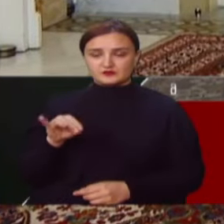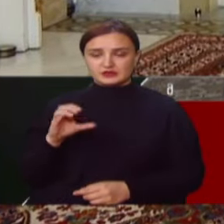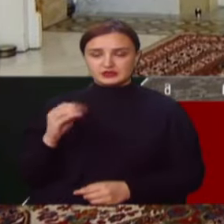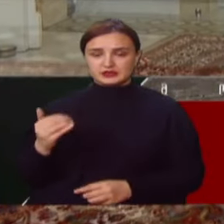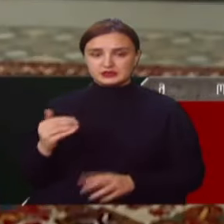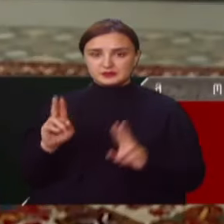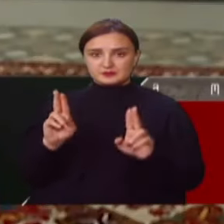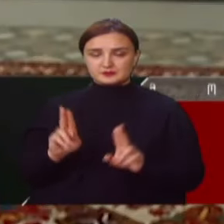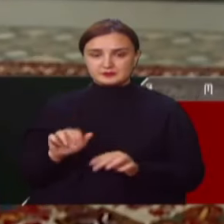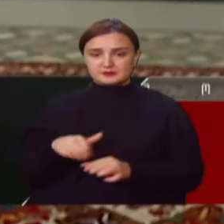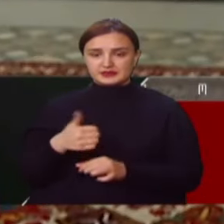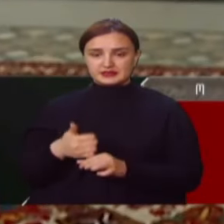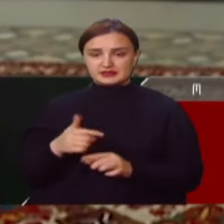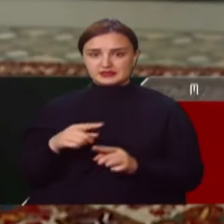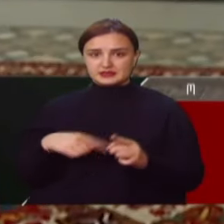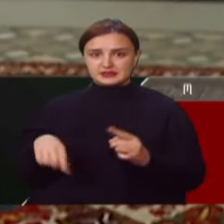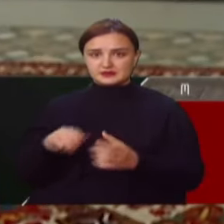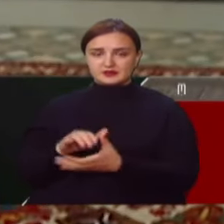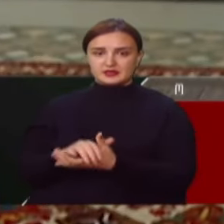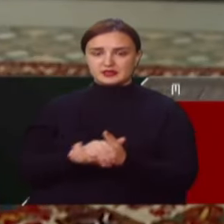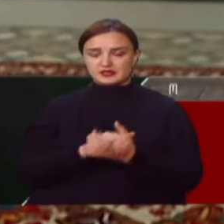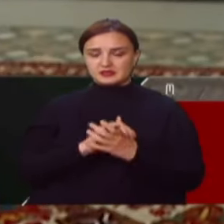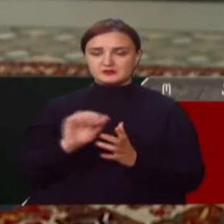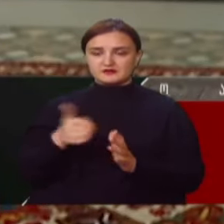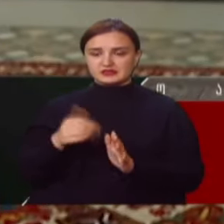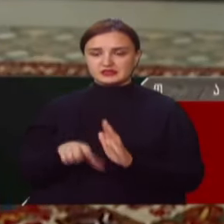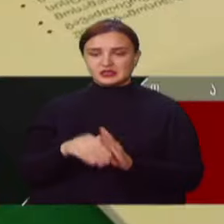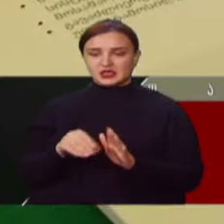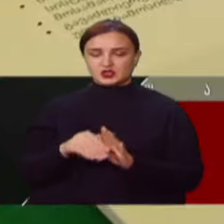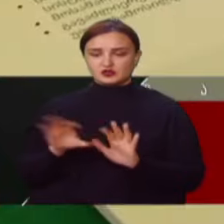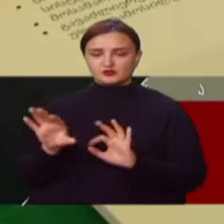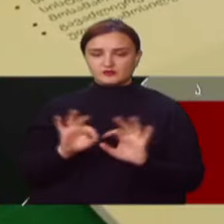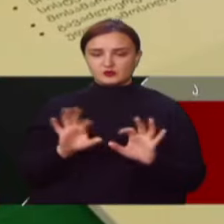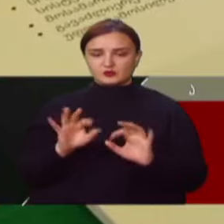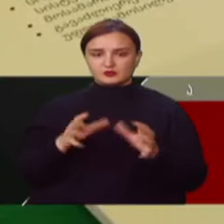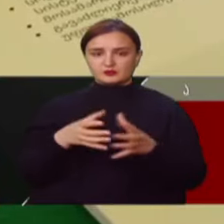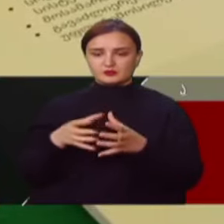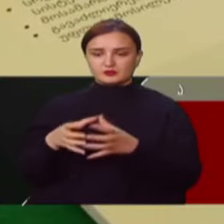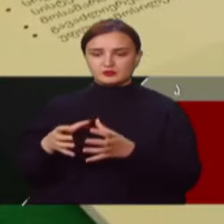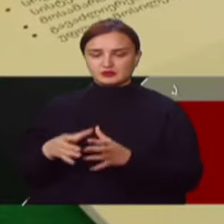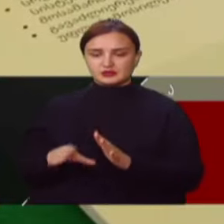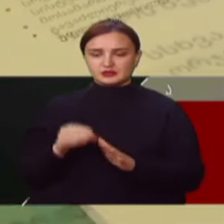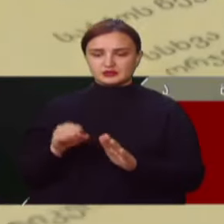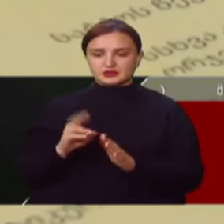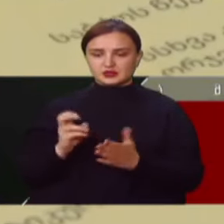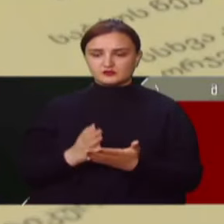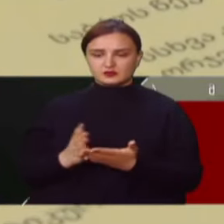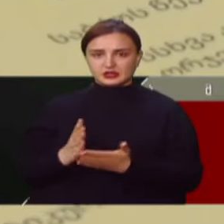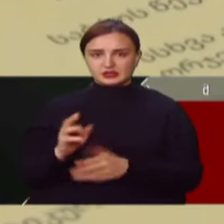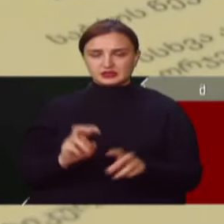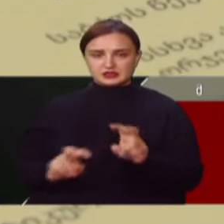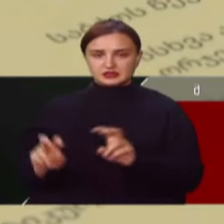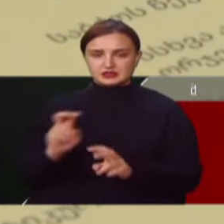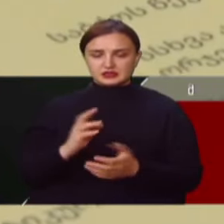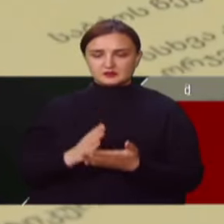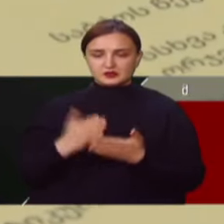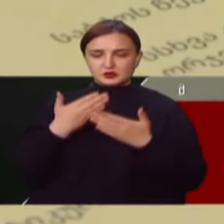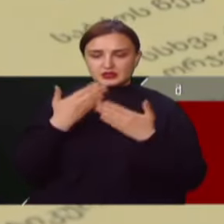პრინციპის გარშემო გაერთიანდა, ჯერ ისევ საარჩევნო კონფიგურაციების ჩამოყალიბებისა და საარჩევნო ტაქტიკის ძიებაშია. არ